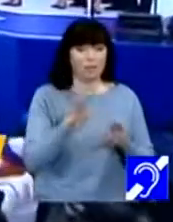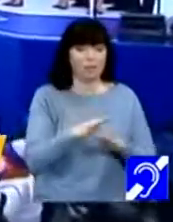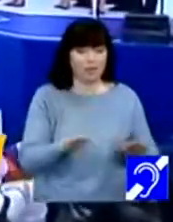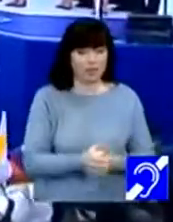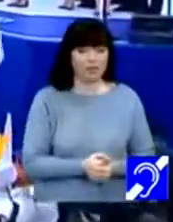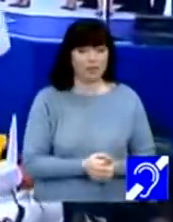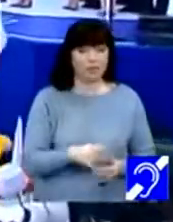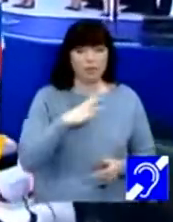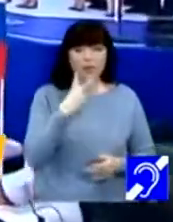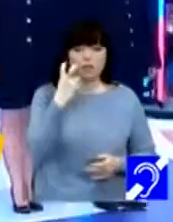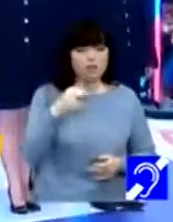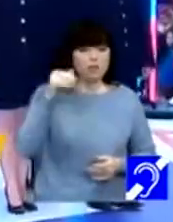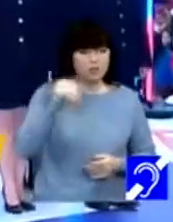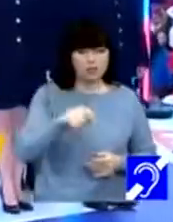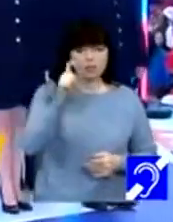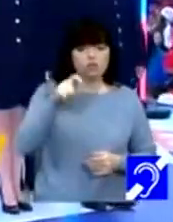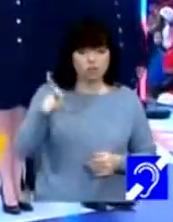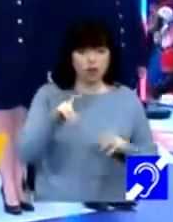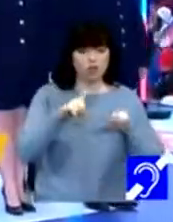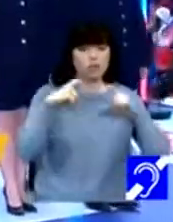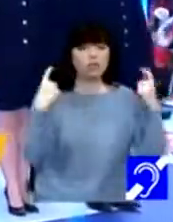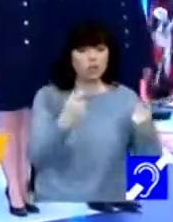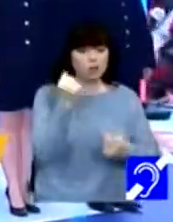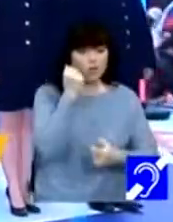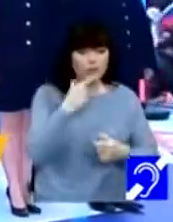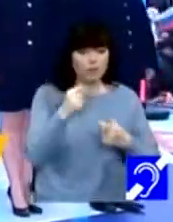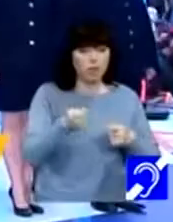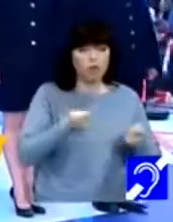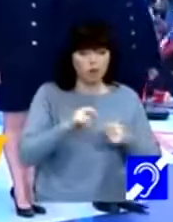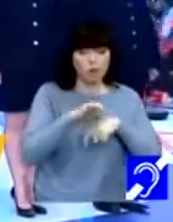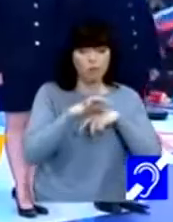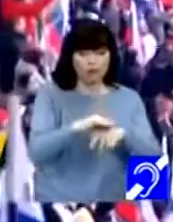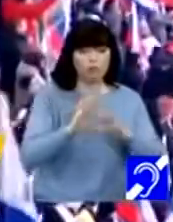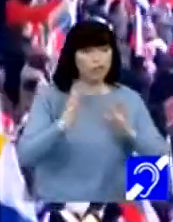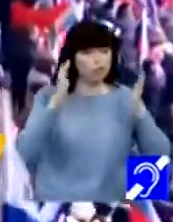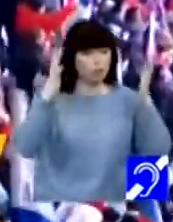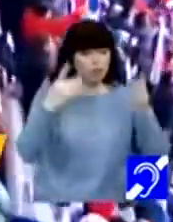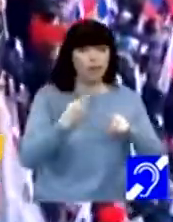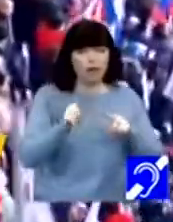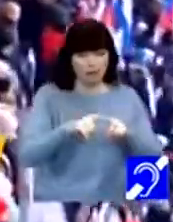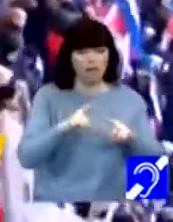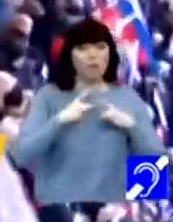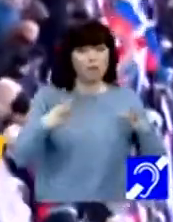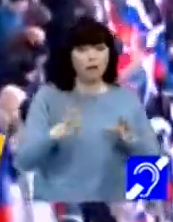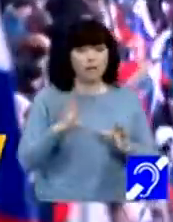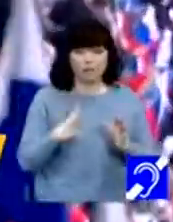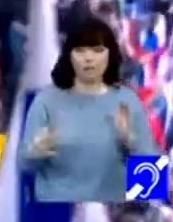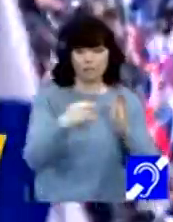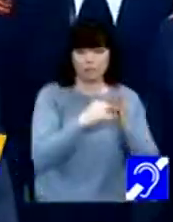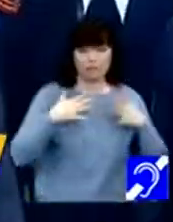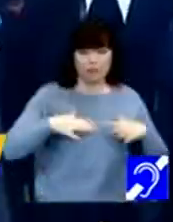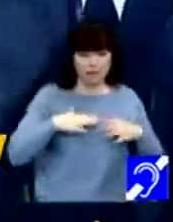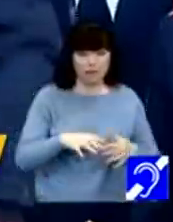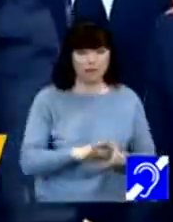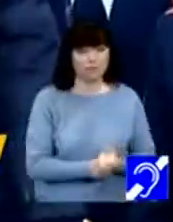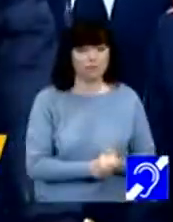Au fost 200 de mii de oameni pe stadionul din Moscova, unde autoritățile au organizat un eveniment care să marcheze anexarea Crimeei. A fost un spectacol cu accente